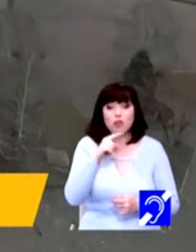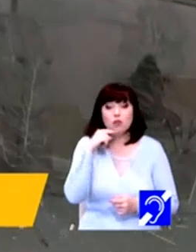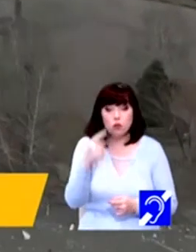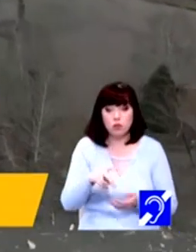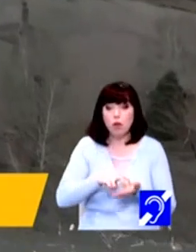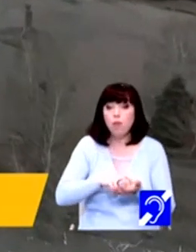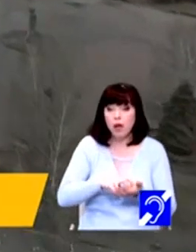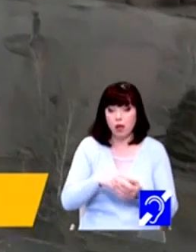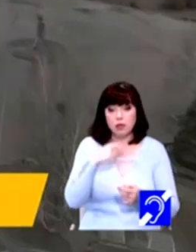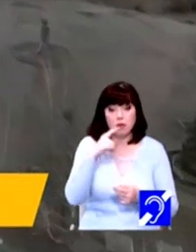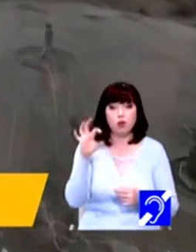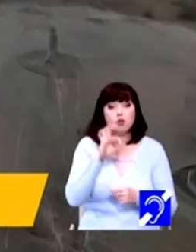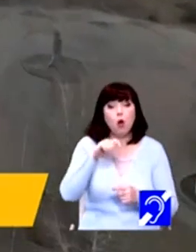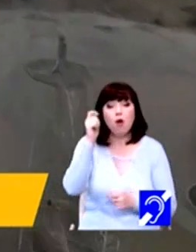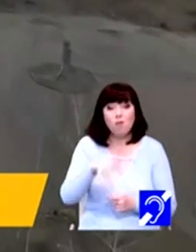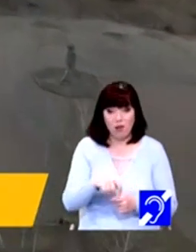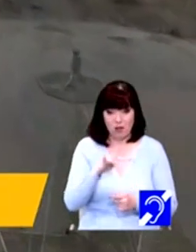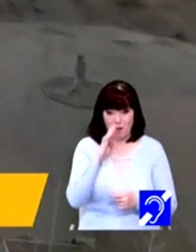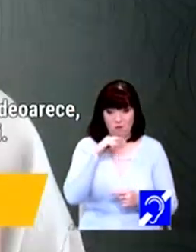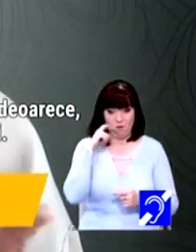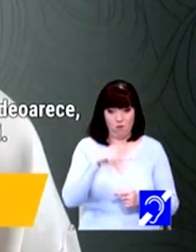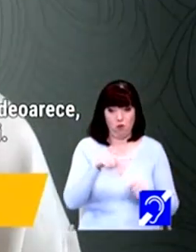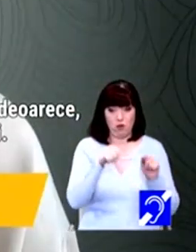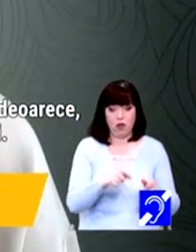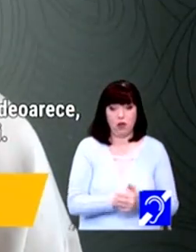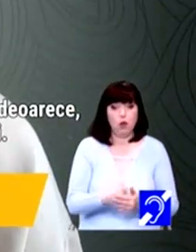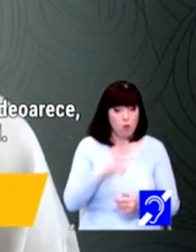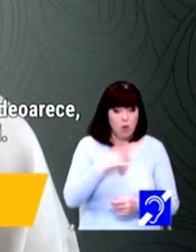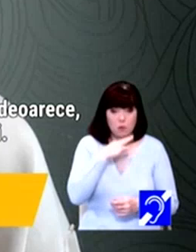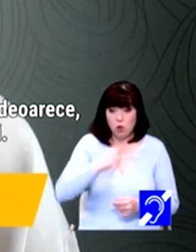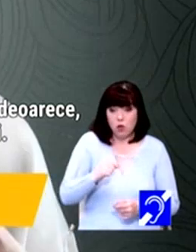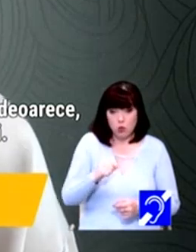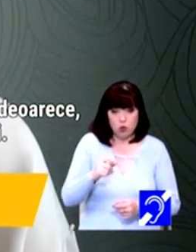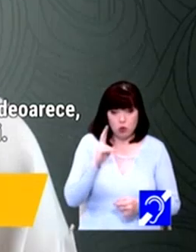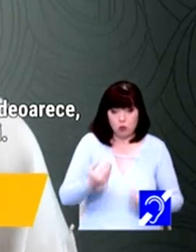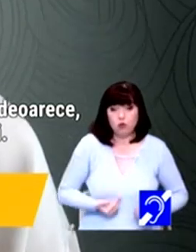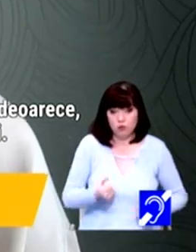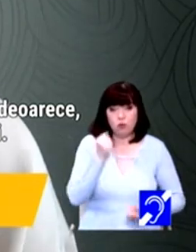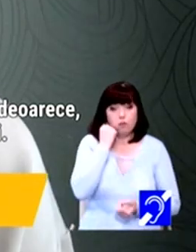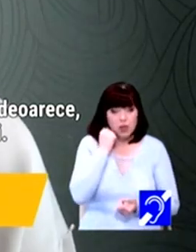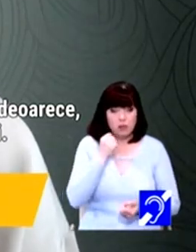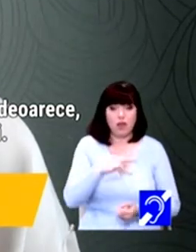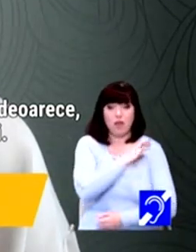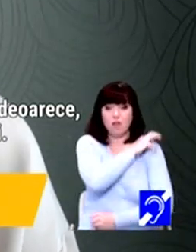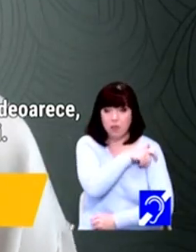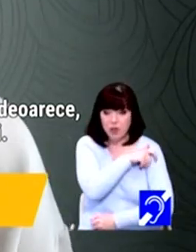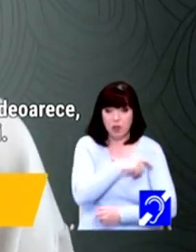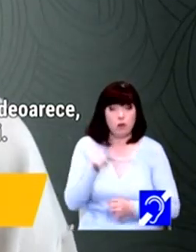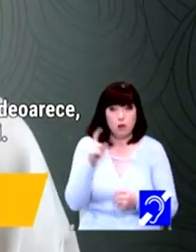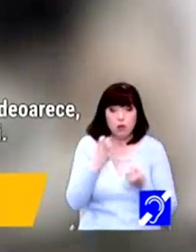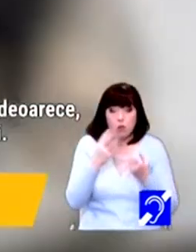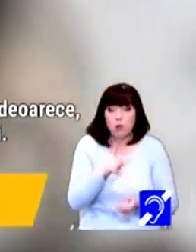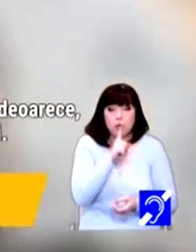se tem să vorbească despre războiul din Ucraina. У меня много друзей, которые живут в Москве и в Питере, они